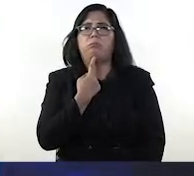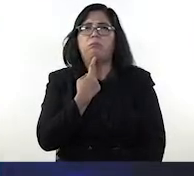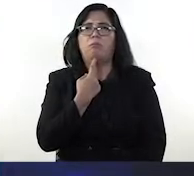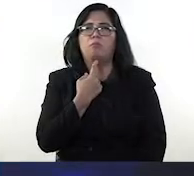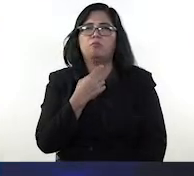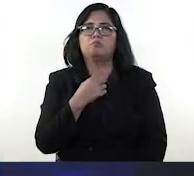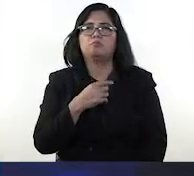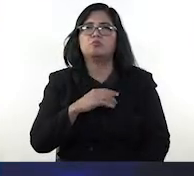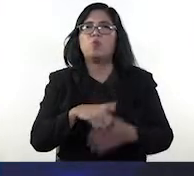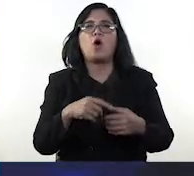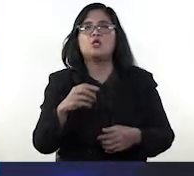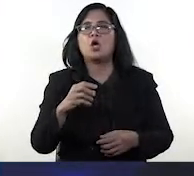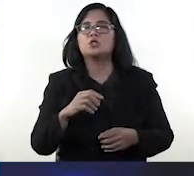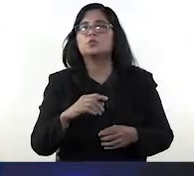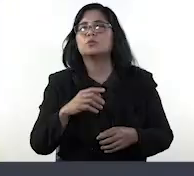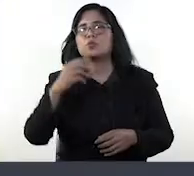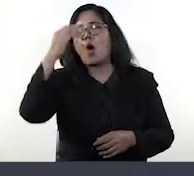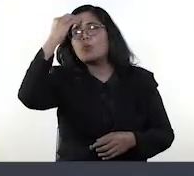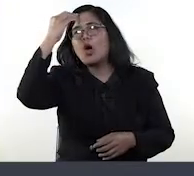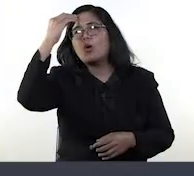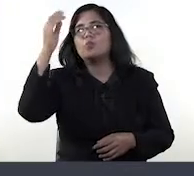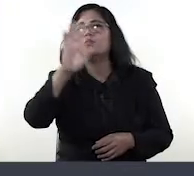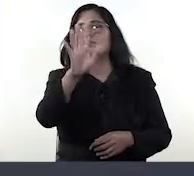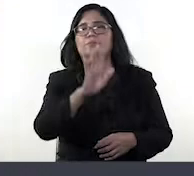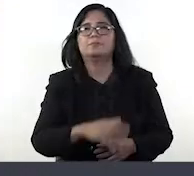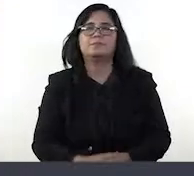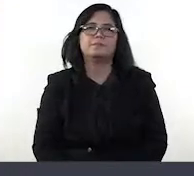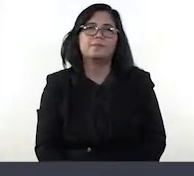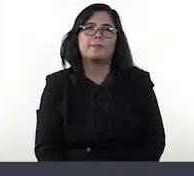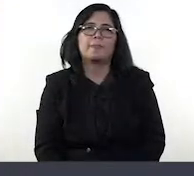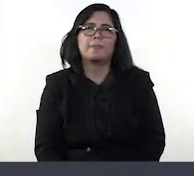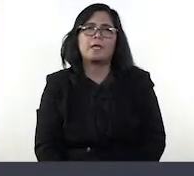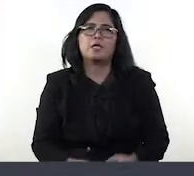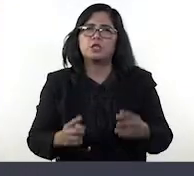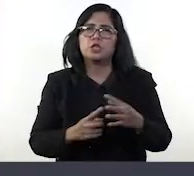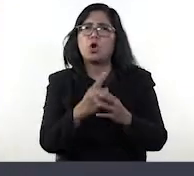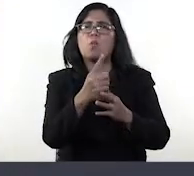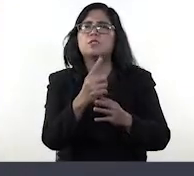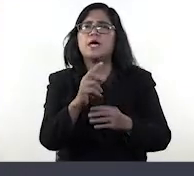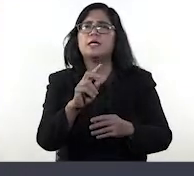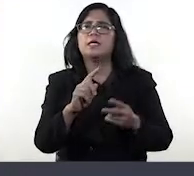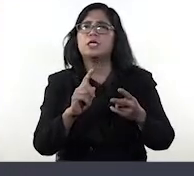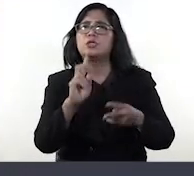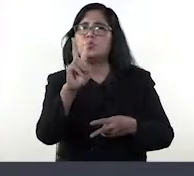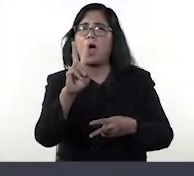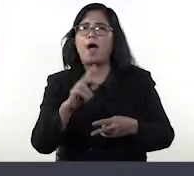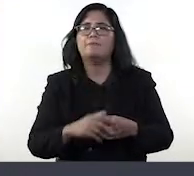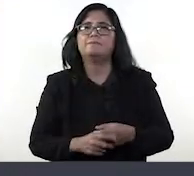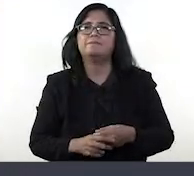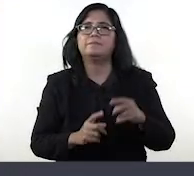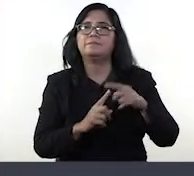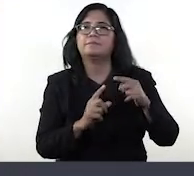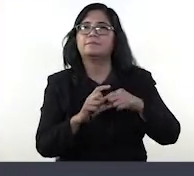besok segala-galanya yang kedua the proposed yang kedua kalau kita hidup dalam roh Ayo kita akan punya